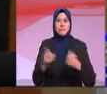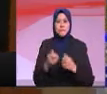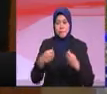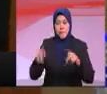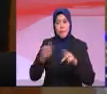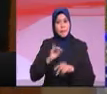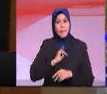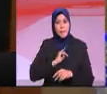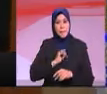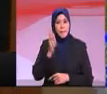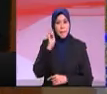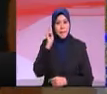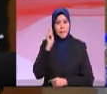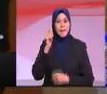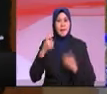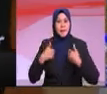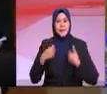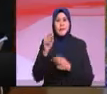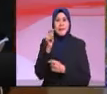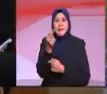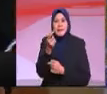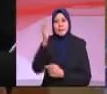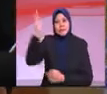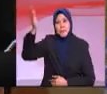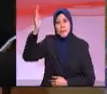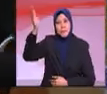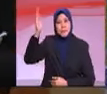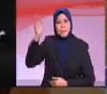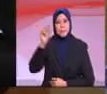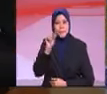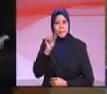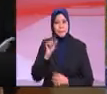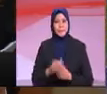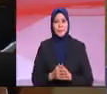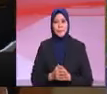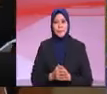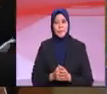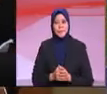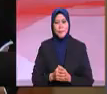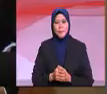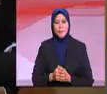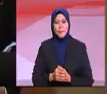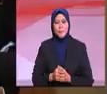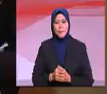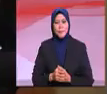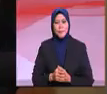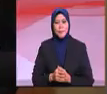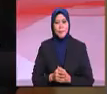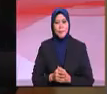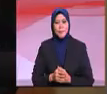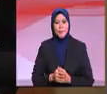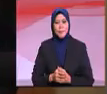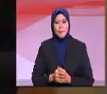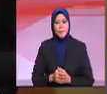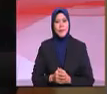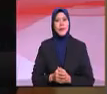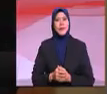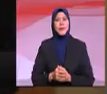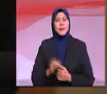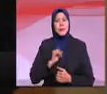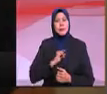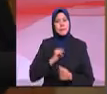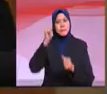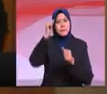Sri tadi, jadi kita ada buat sedikit pembentangan. Next slide. Jadi kalau ingin saya